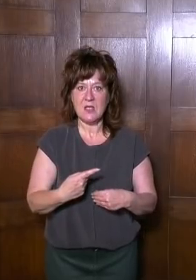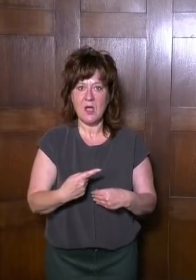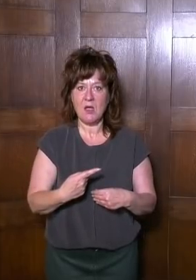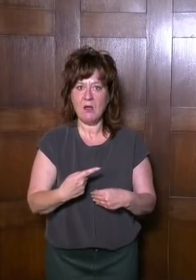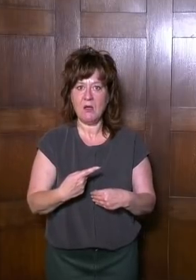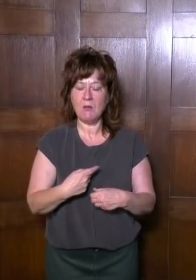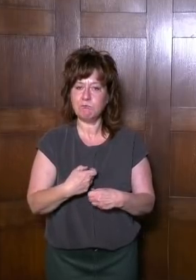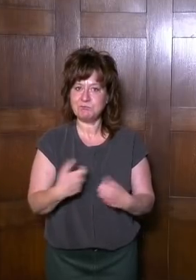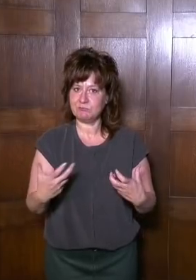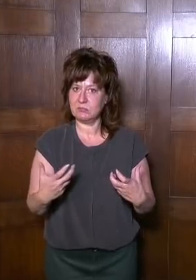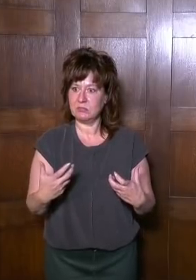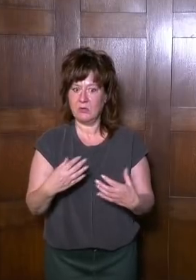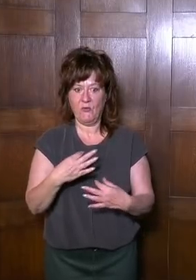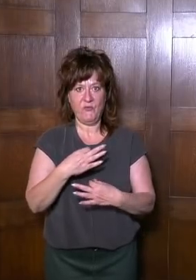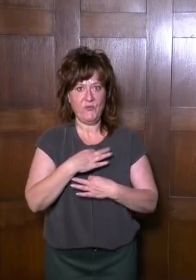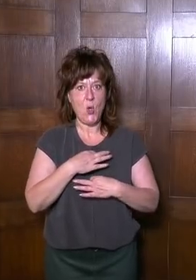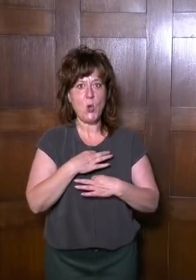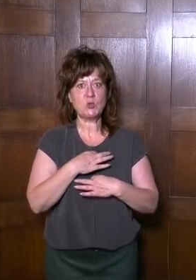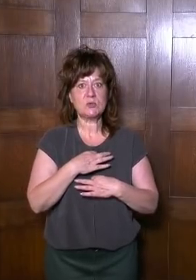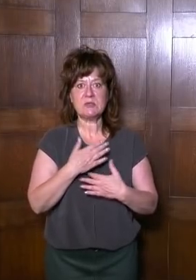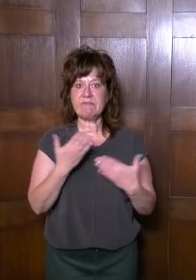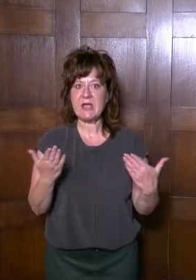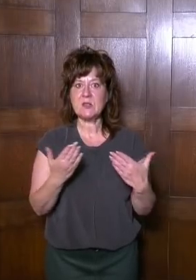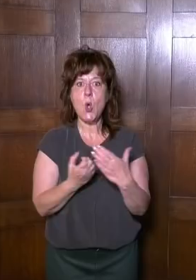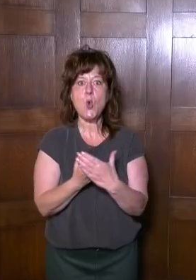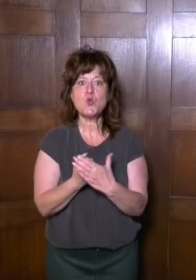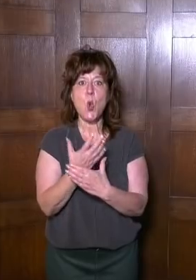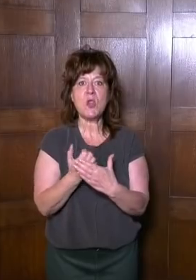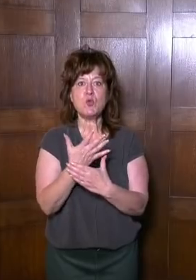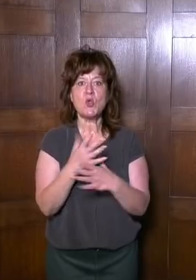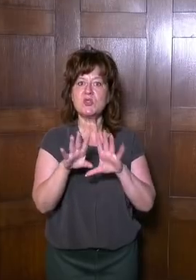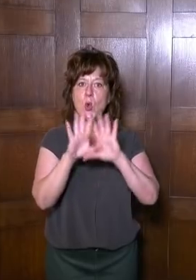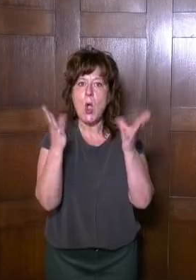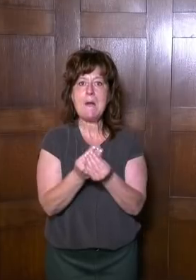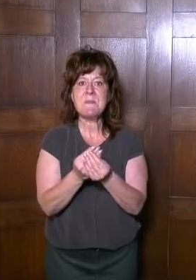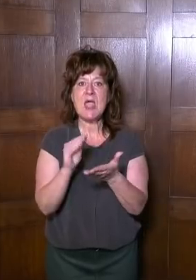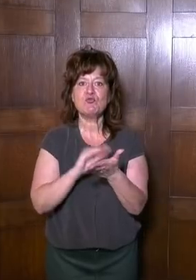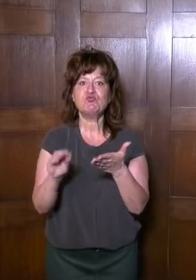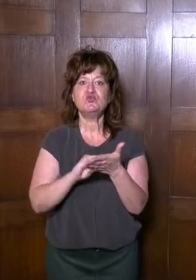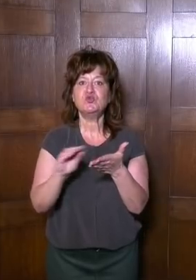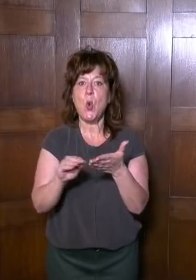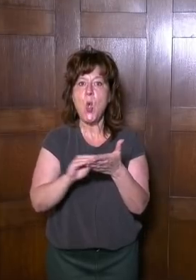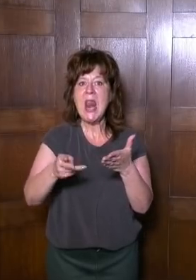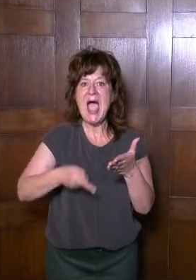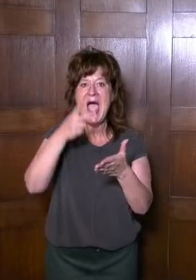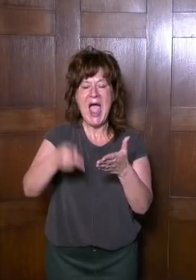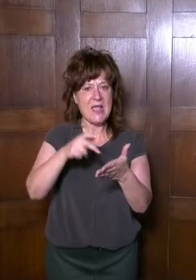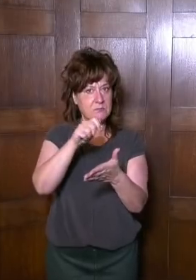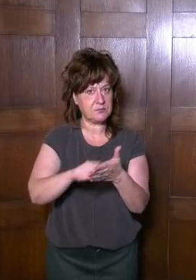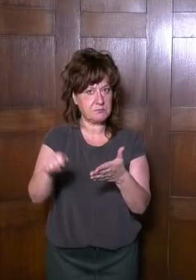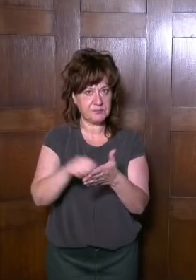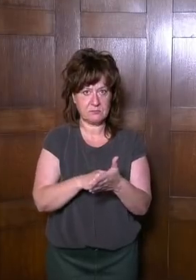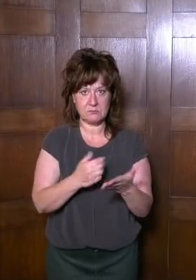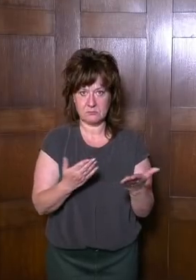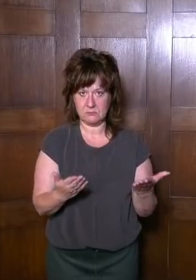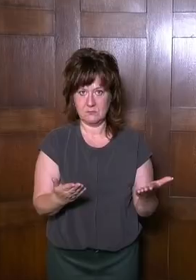es mal so, war für uns, dass das Kultus komplett die Schülerreisen untersagt hatte. So, damit